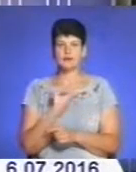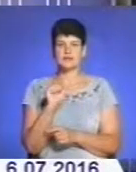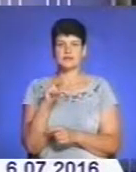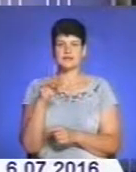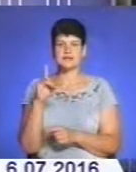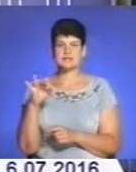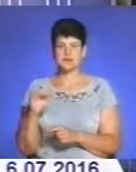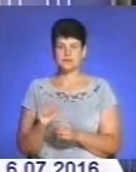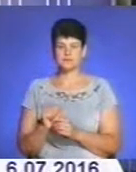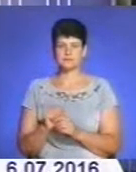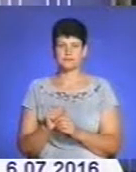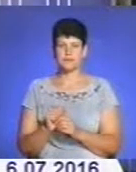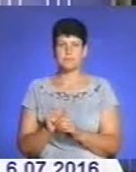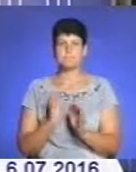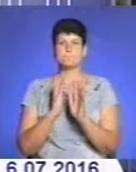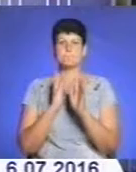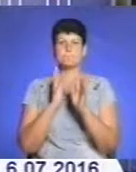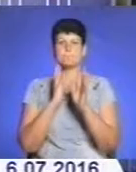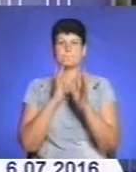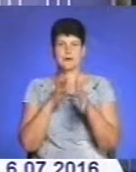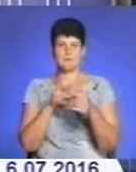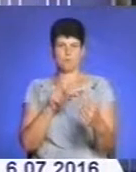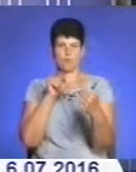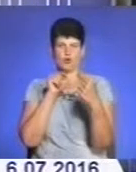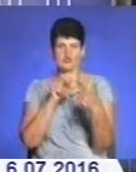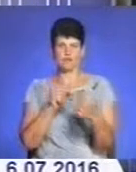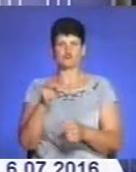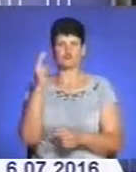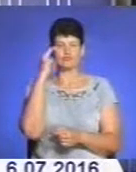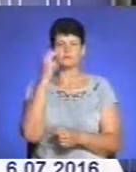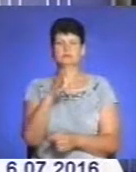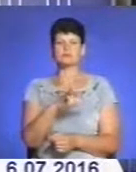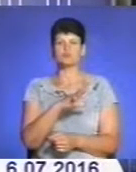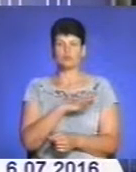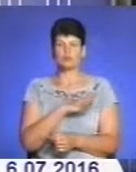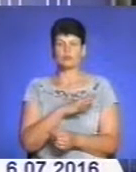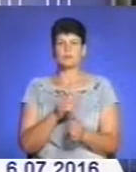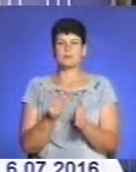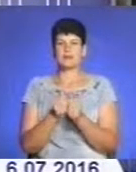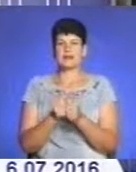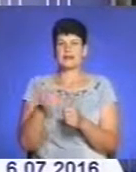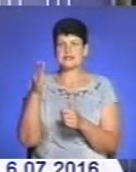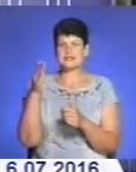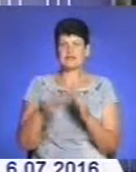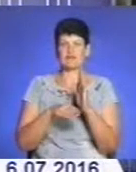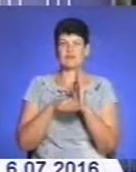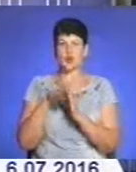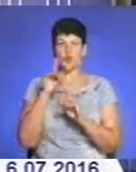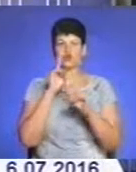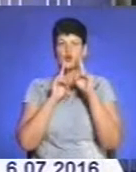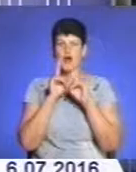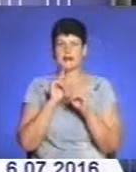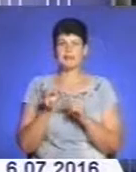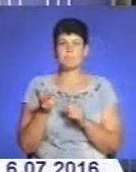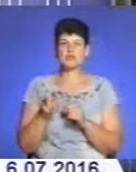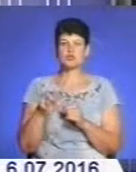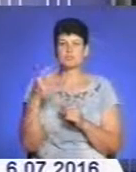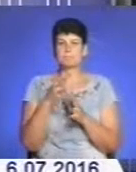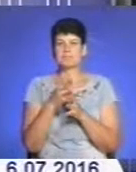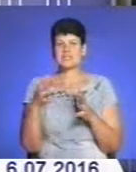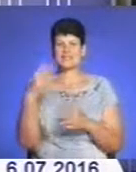Можна. Всеукраїнський марш протесту профспілок в місті Києві відбувся. Під стіни Верховної Ради прийшло більше 35